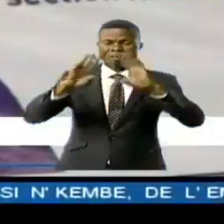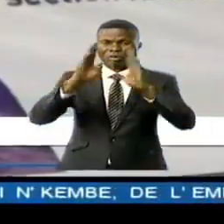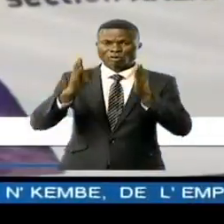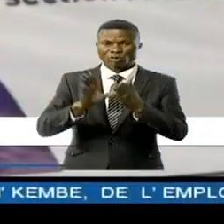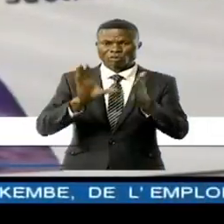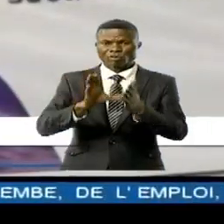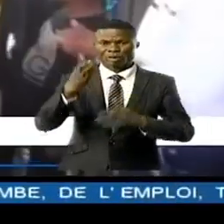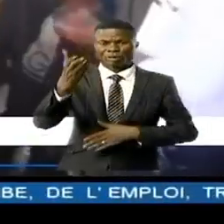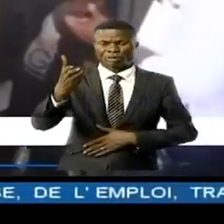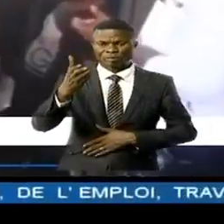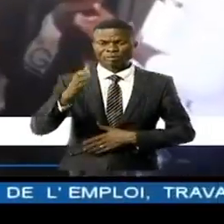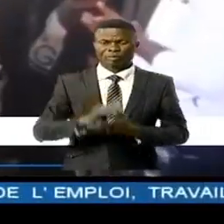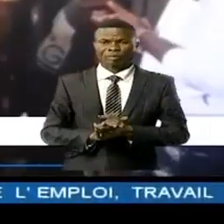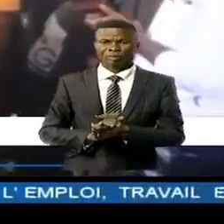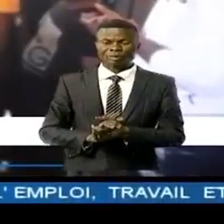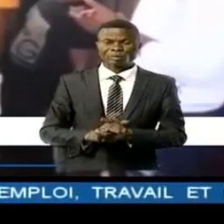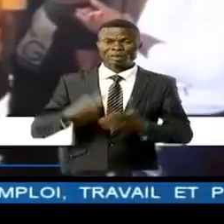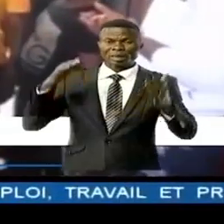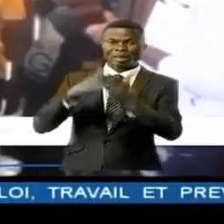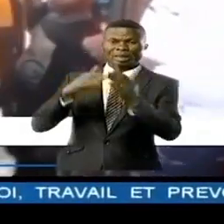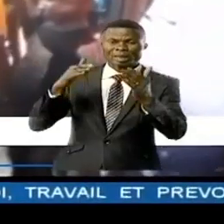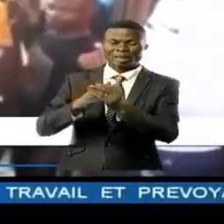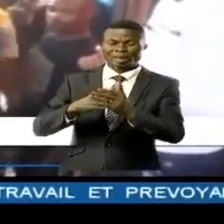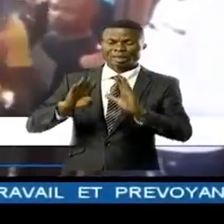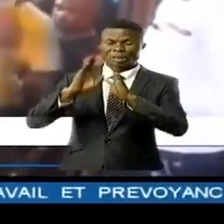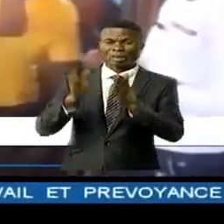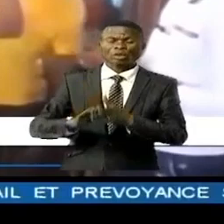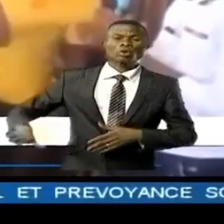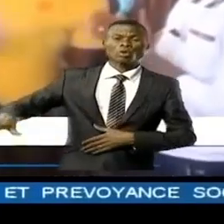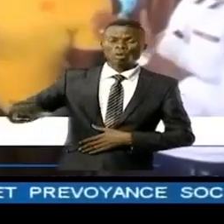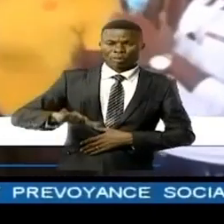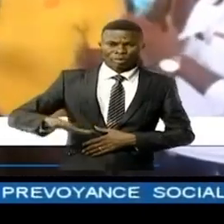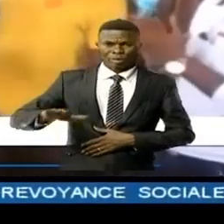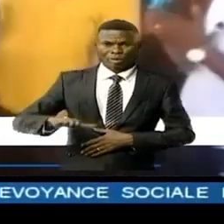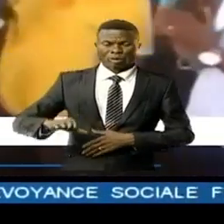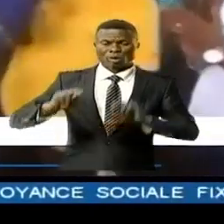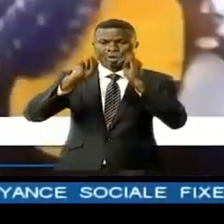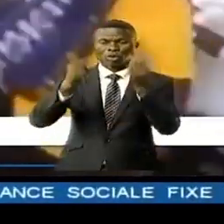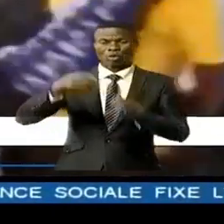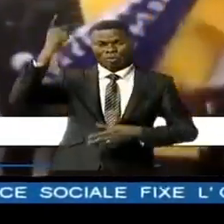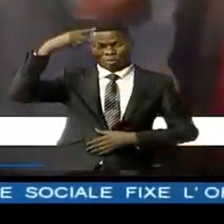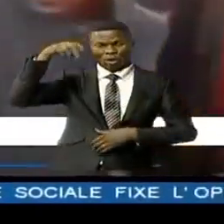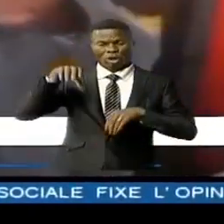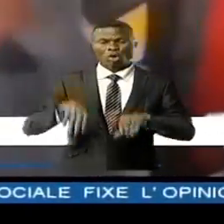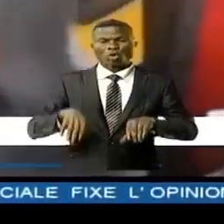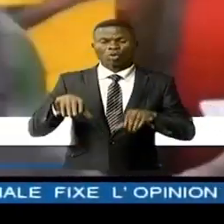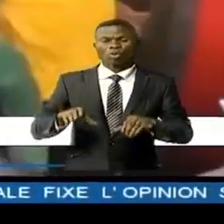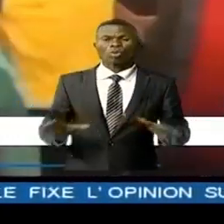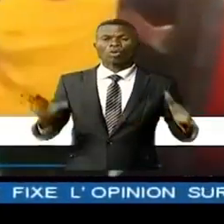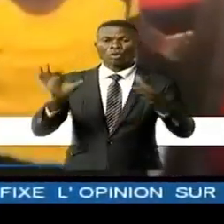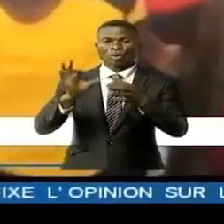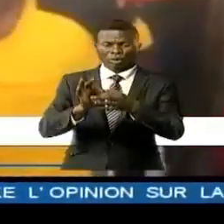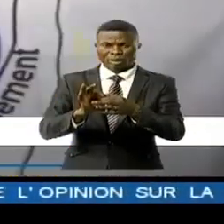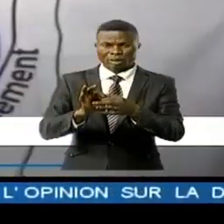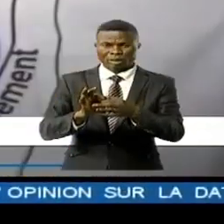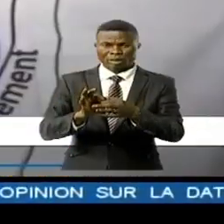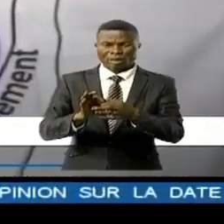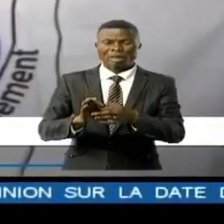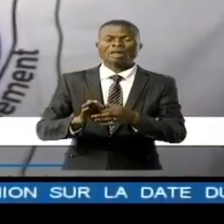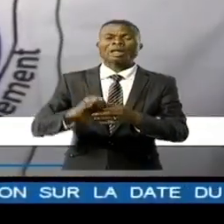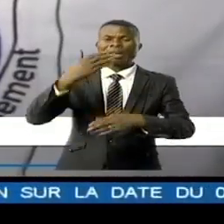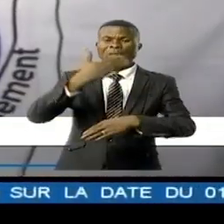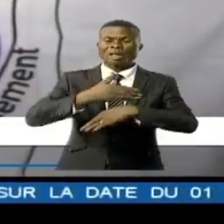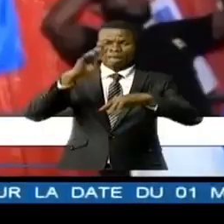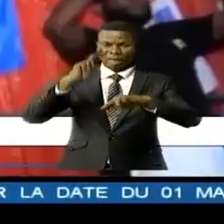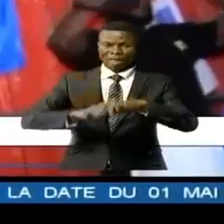de projeter la conquête de l'ensemble du territoire national des partis politiques congo unis s'engagent à s'installer suffisamment à